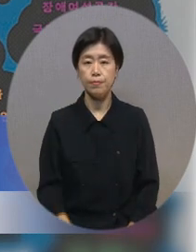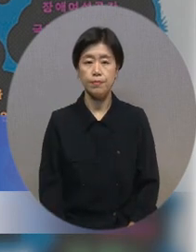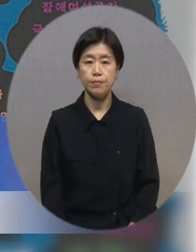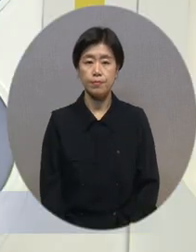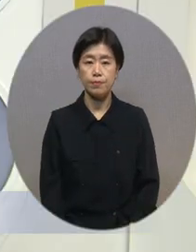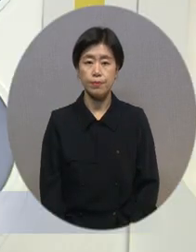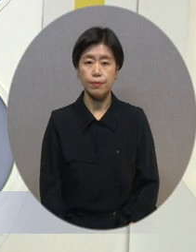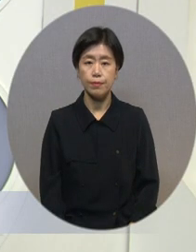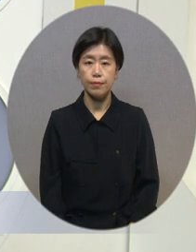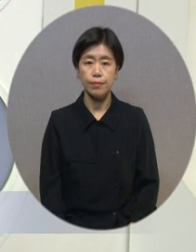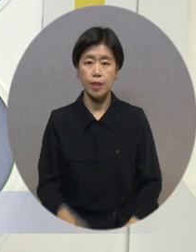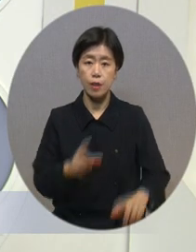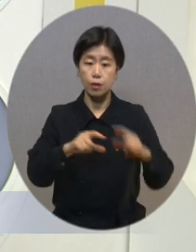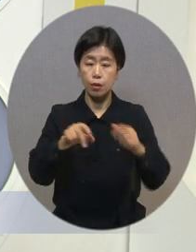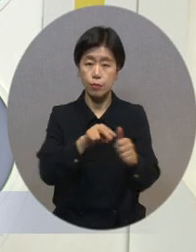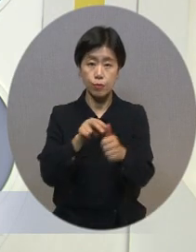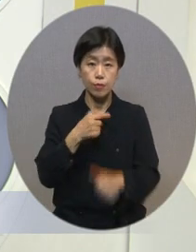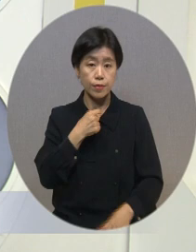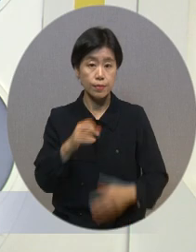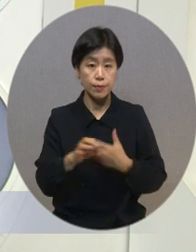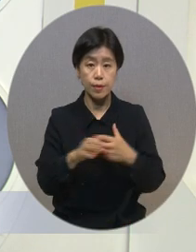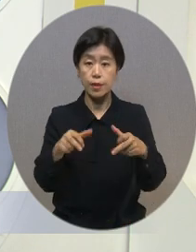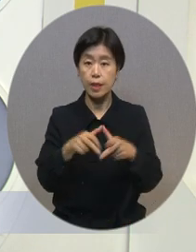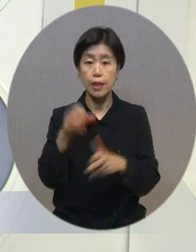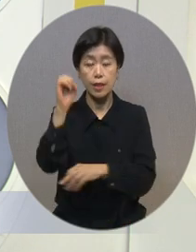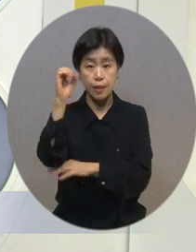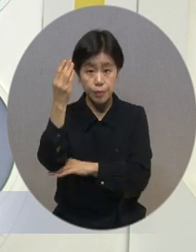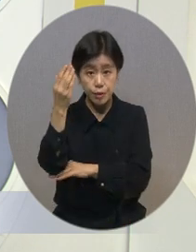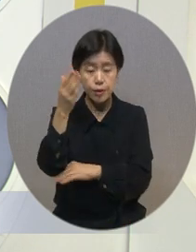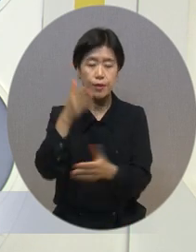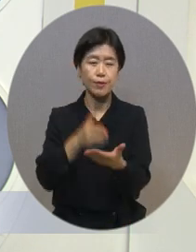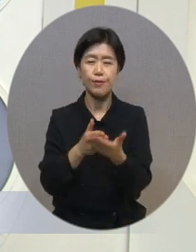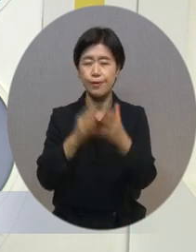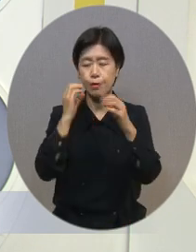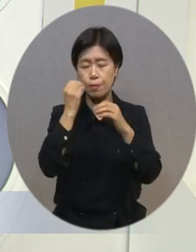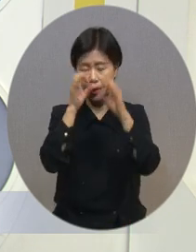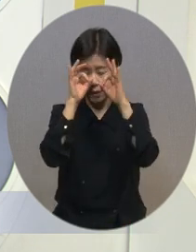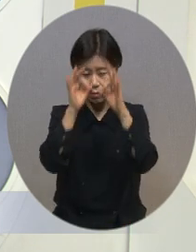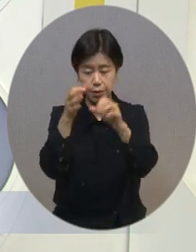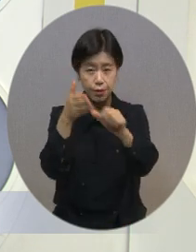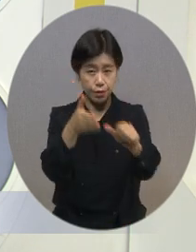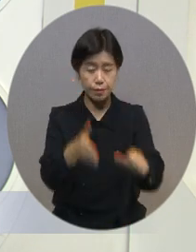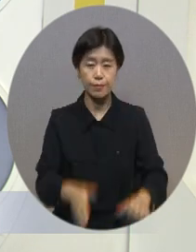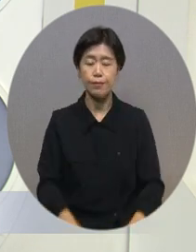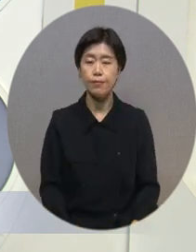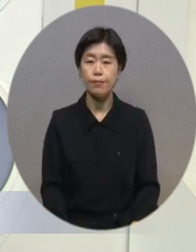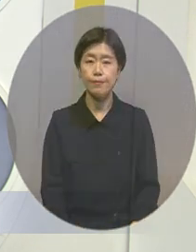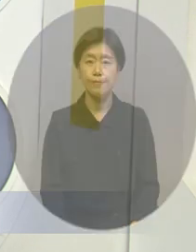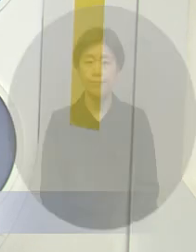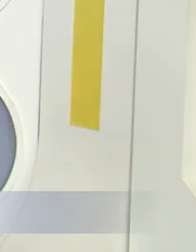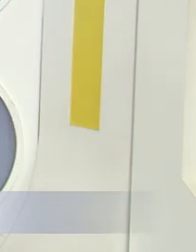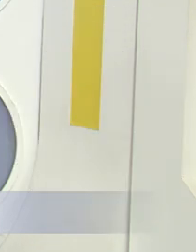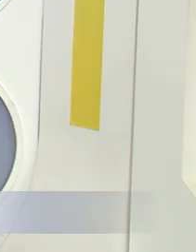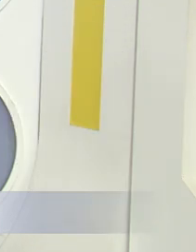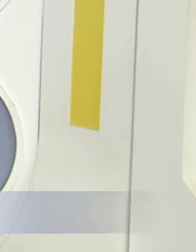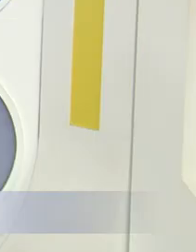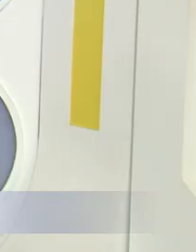가능합니다 더 자세한 뉴스는 장애인 신문과 웰페어 뉴스 홈페이지를 통해 확인할 수 있습니다